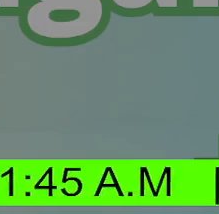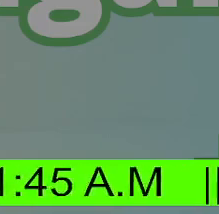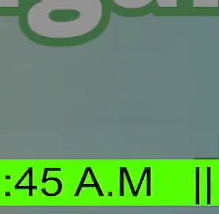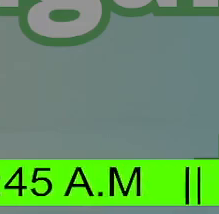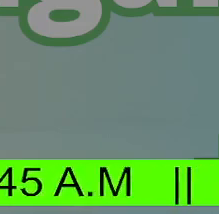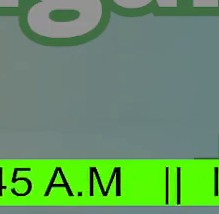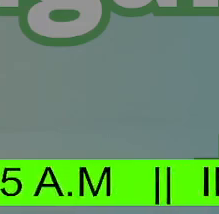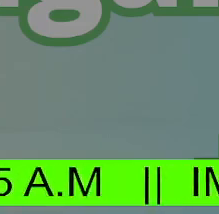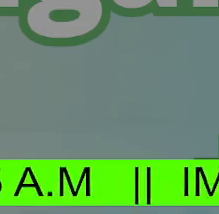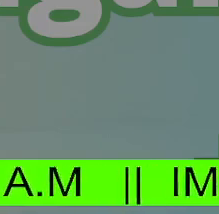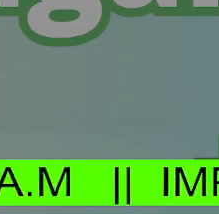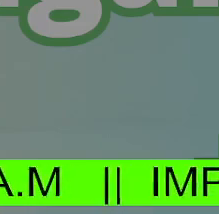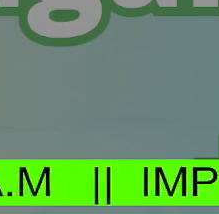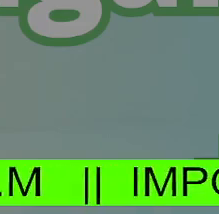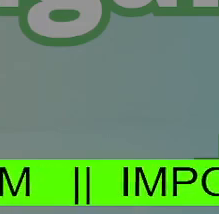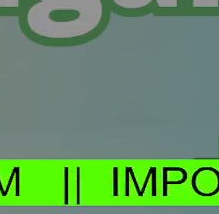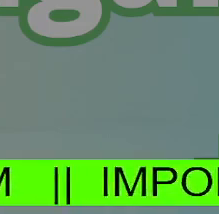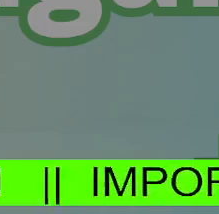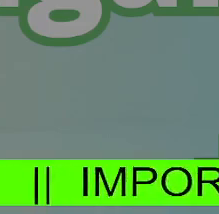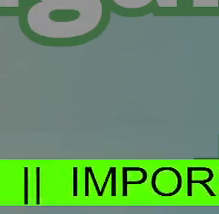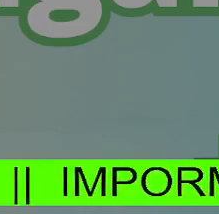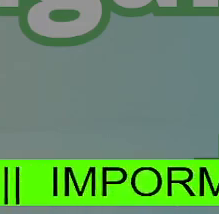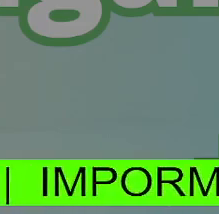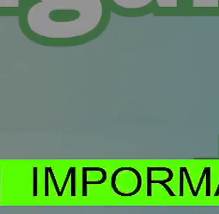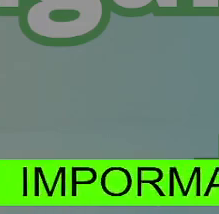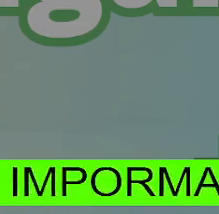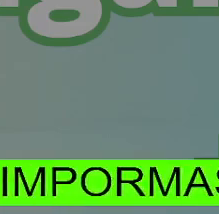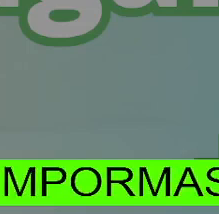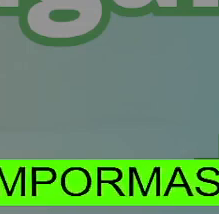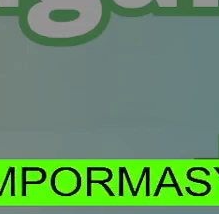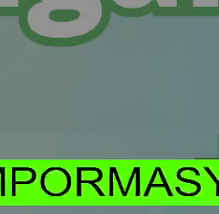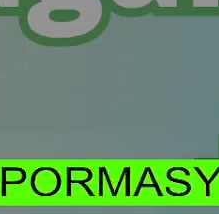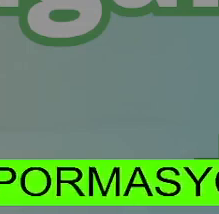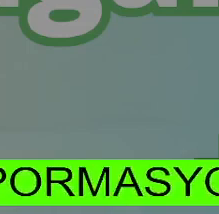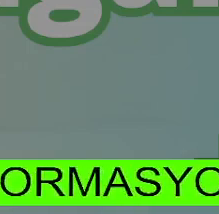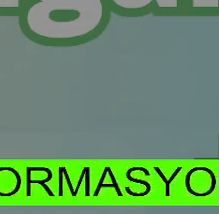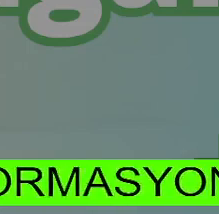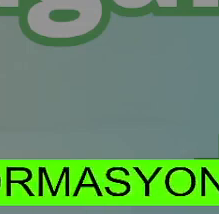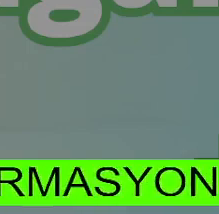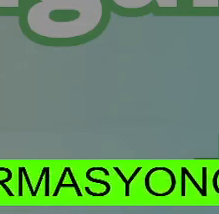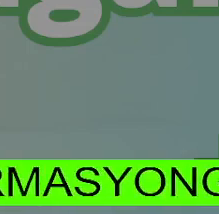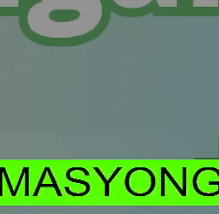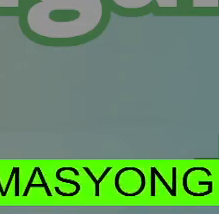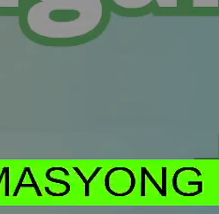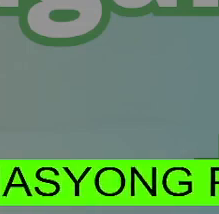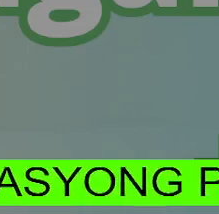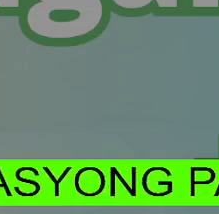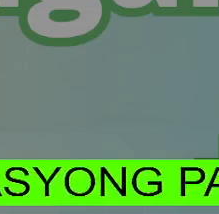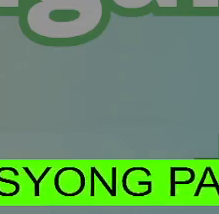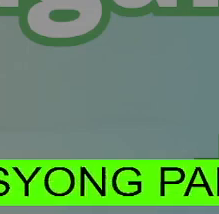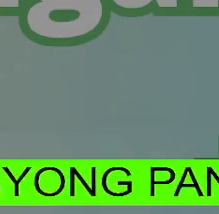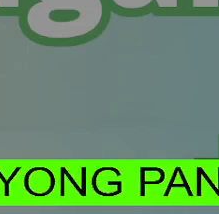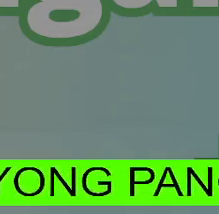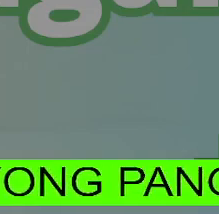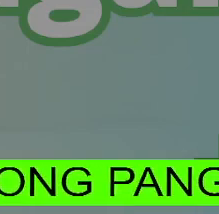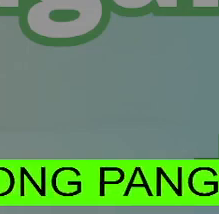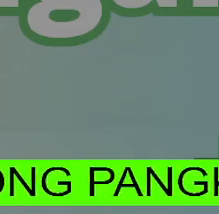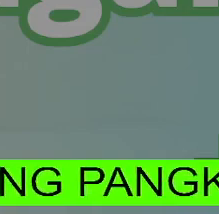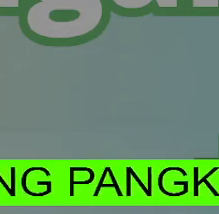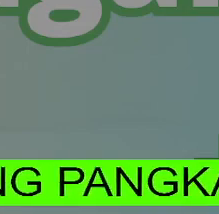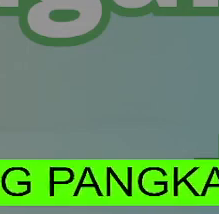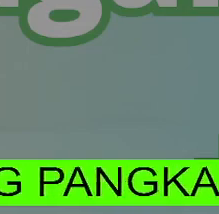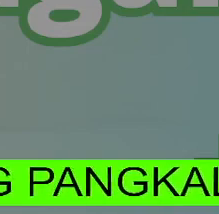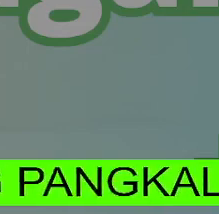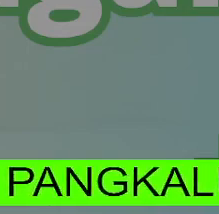' ba hindi mo nahuhugasan ng maayos yung ano mo sugat mo o may tanong si Genesis Bakit pag friday po